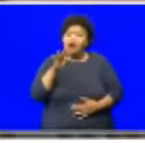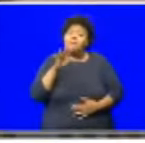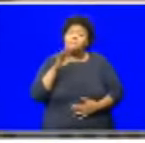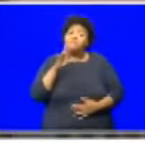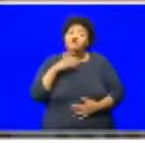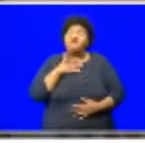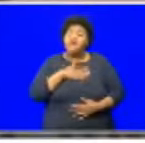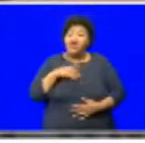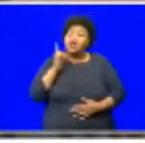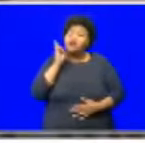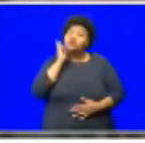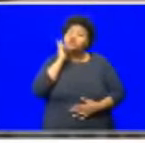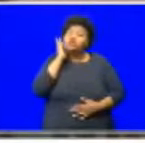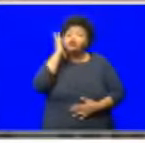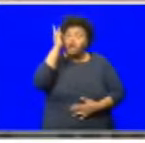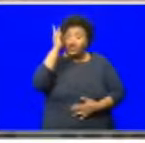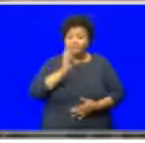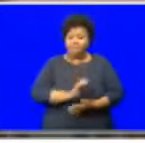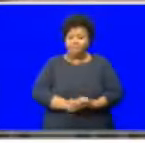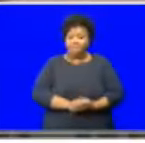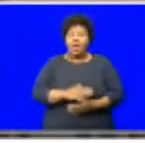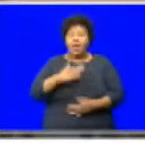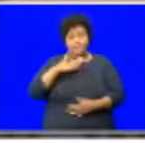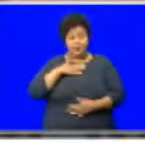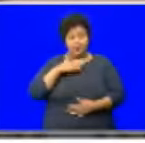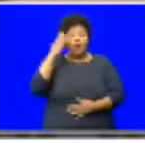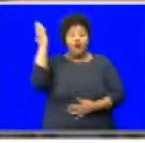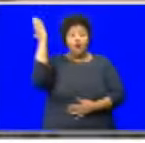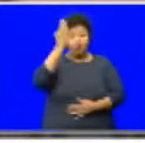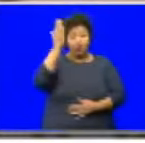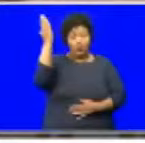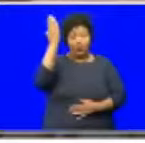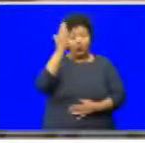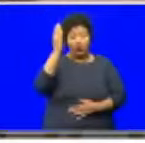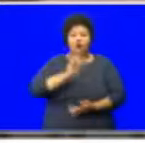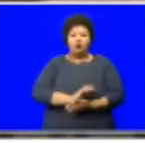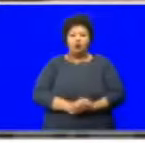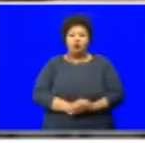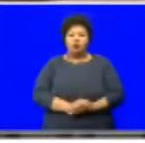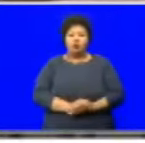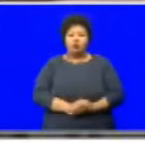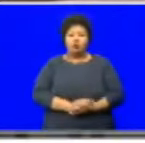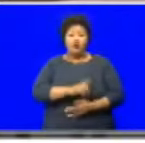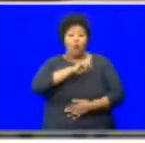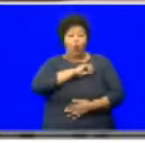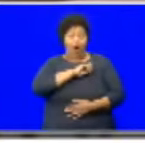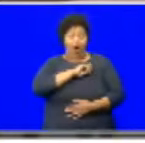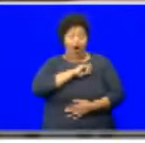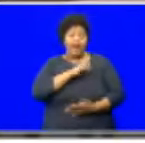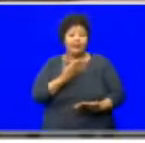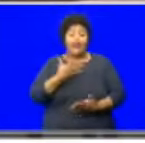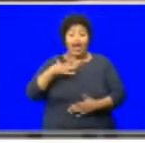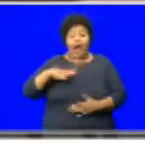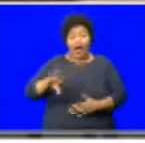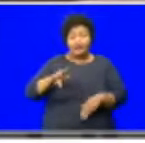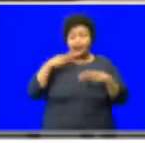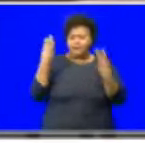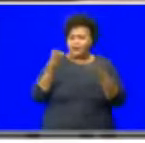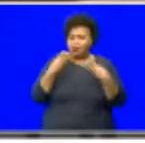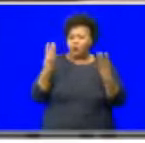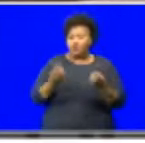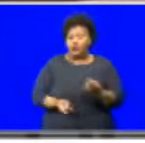ukuthi sindo. Mina ngidawukhuluma ngoba ngifuna lokuhlupheka kwami lengene kuko. Ngifuna kusitela abanye bamfu angeke